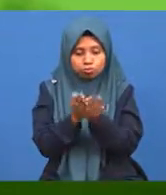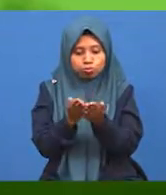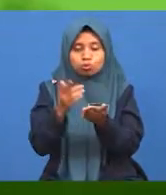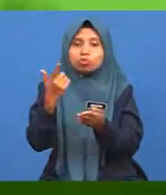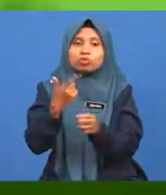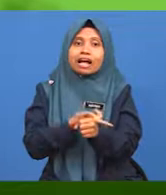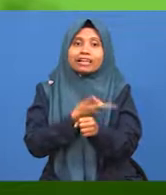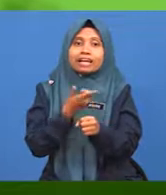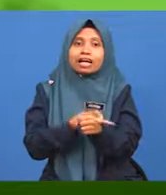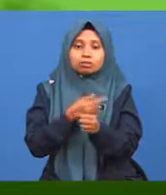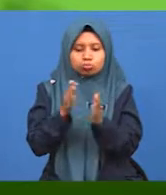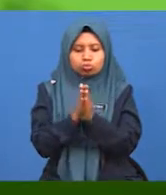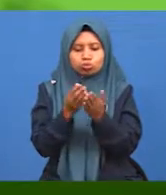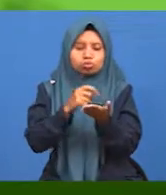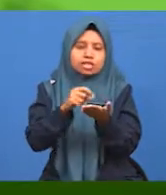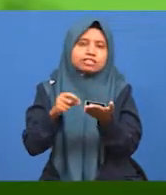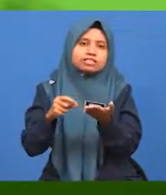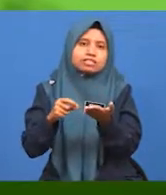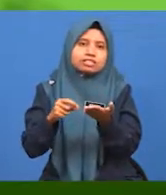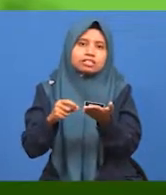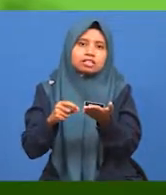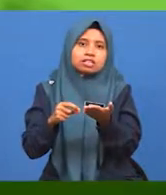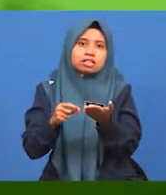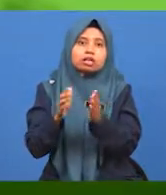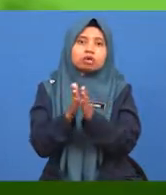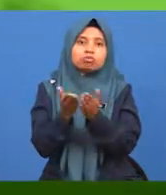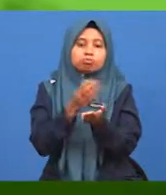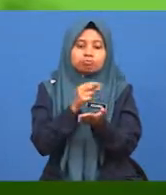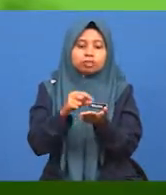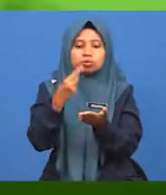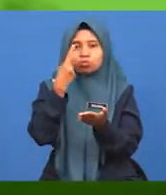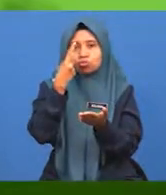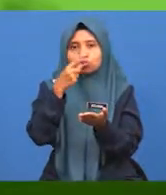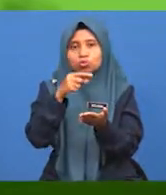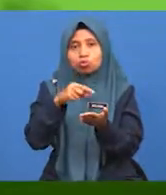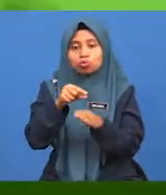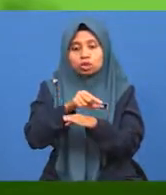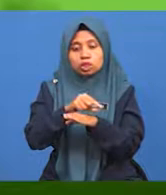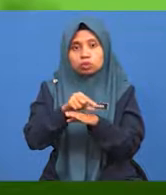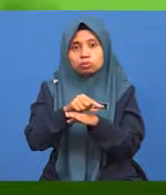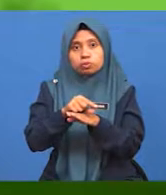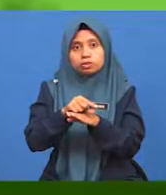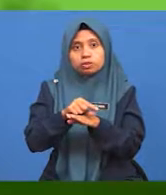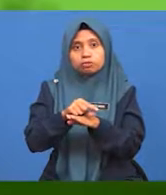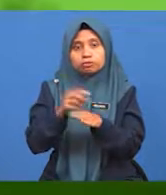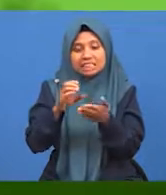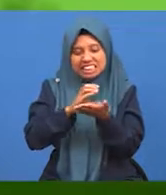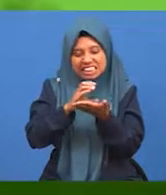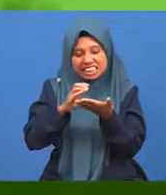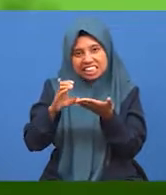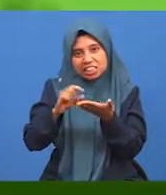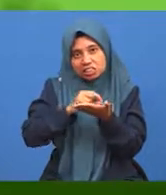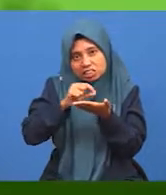latihan. Pensel dan buku ini akan murid-murid gunakan untuk